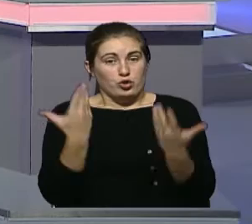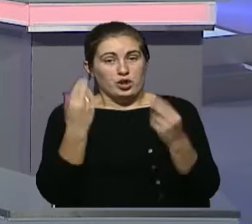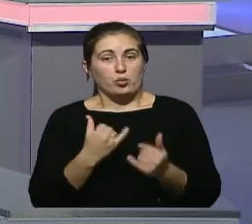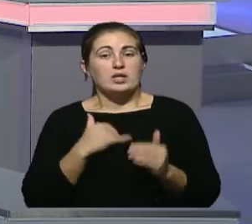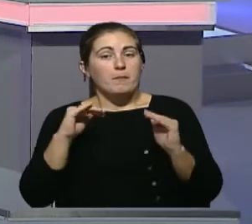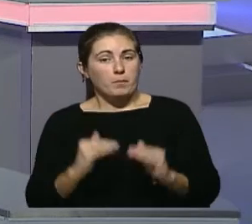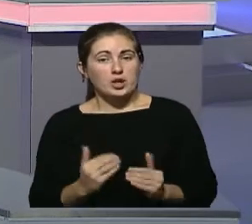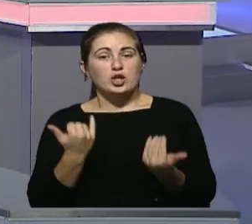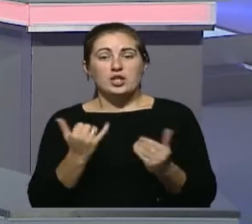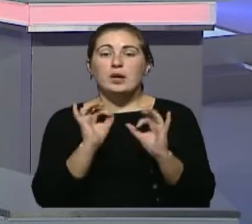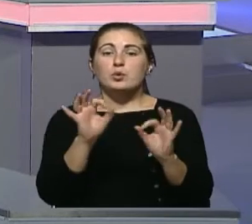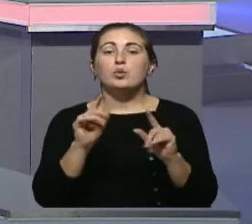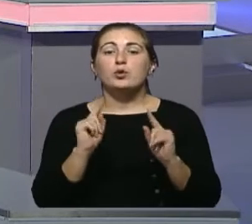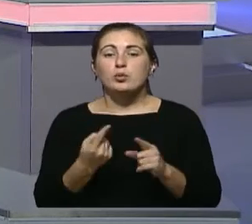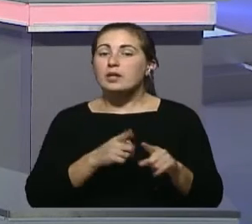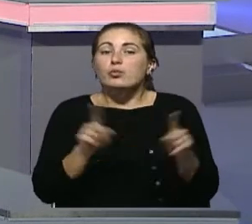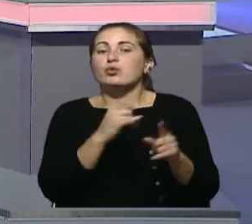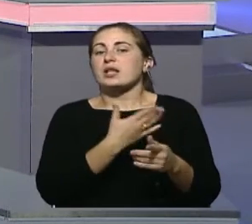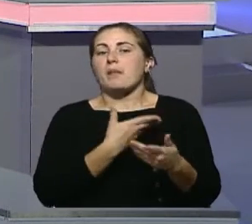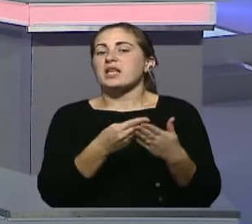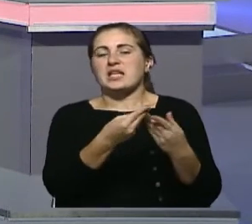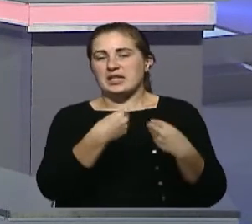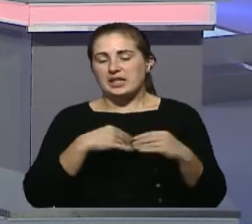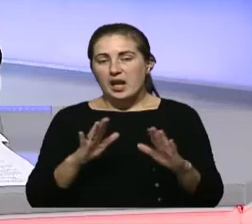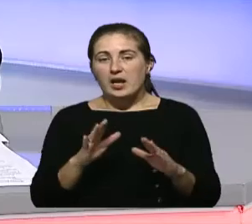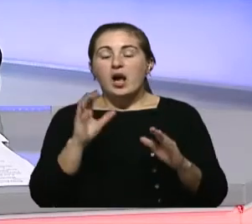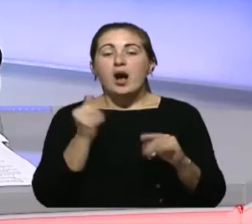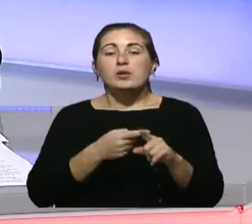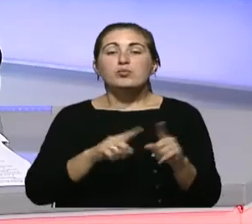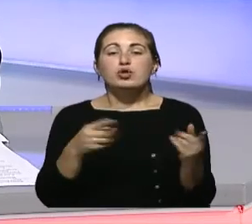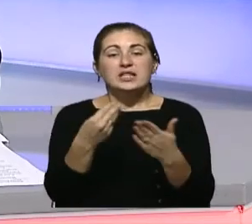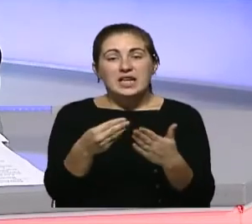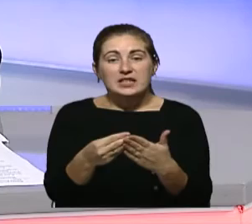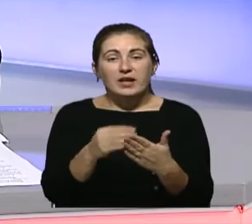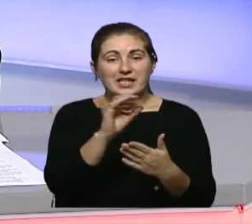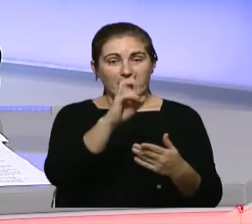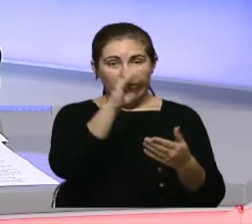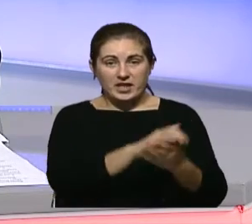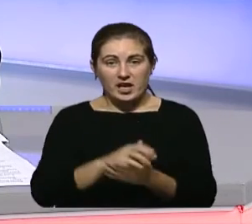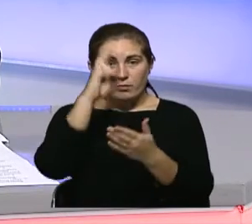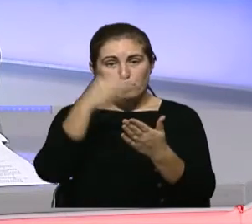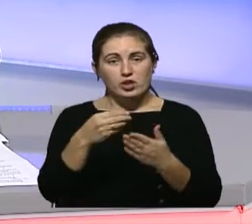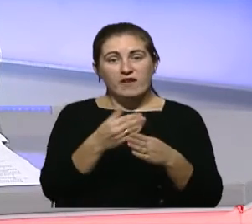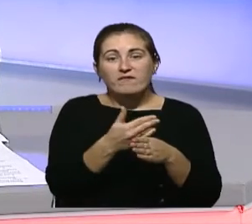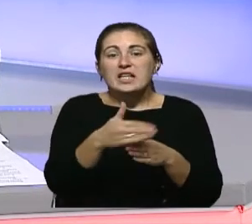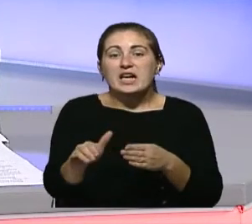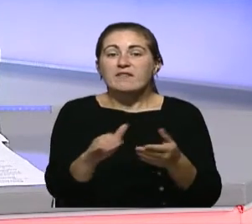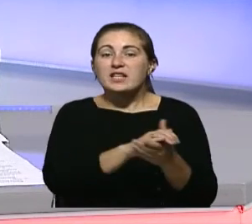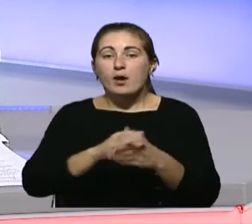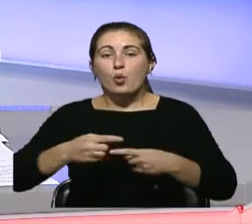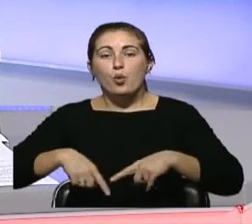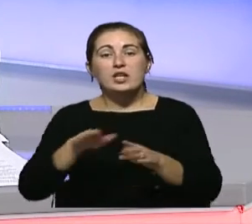Сейчас объясню, почему. Не потому, что нам денег не дали, да? А потому что средства из федерального бюджета выделяются федеральным